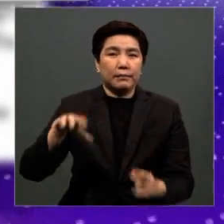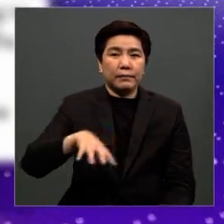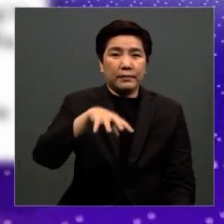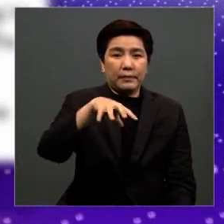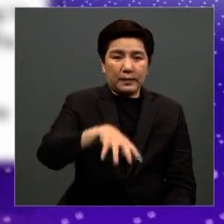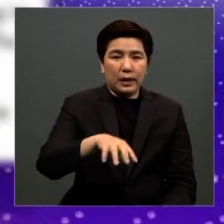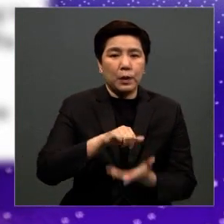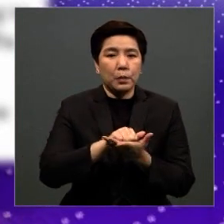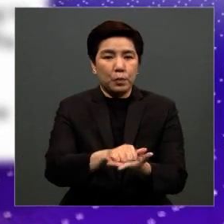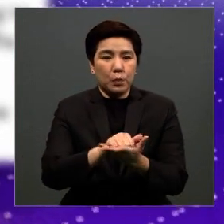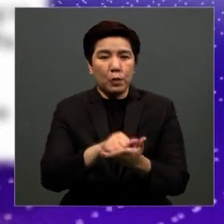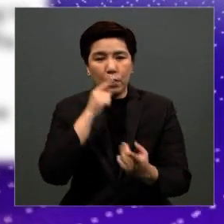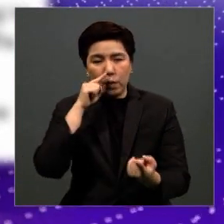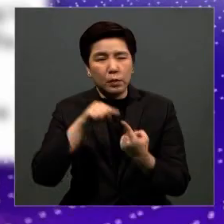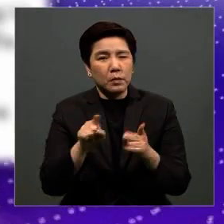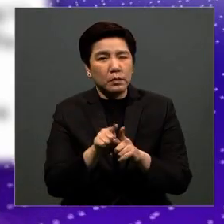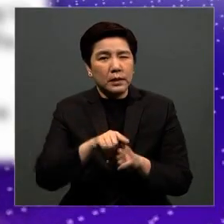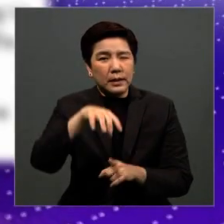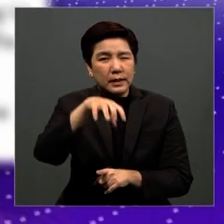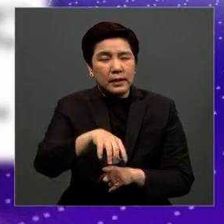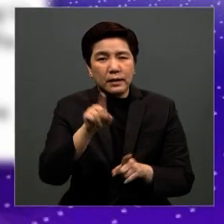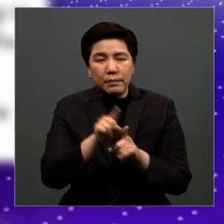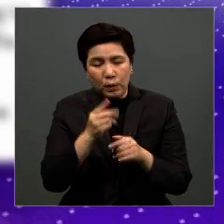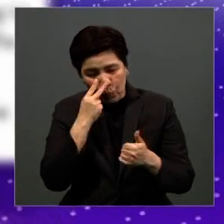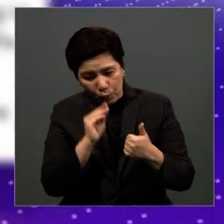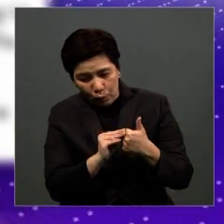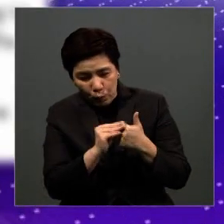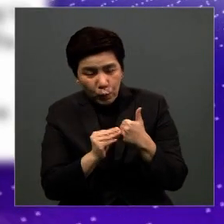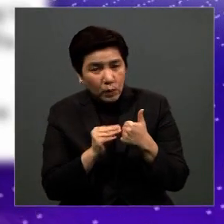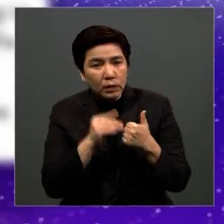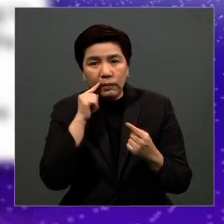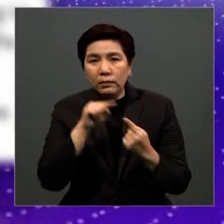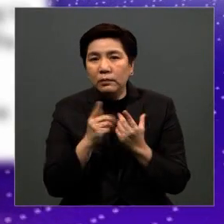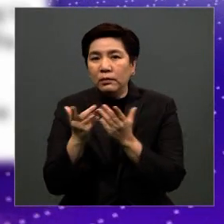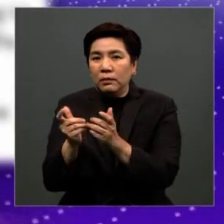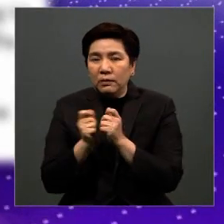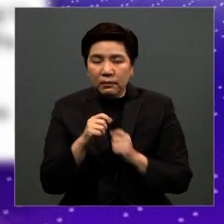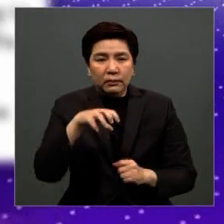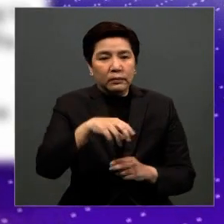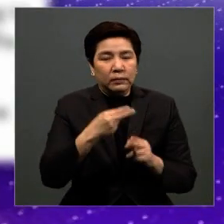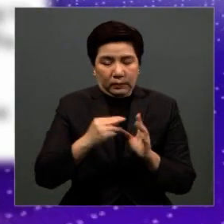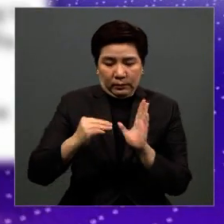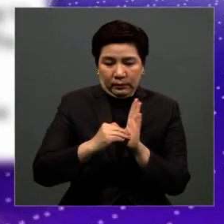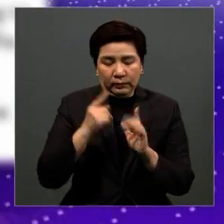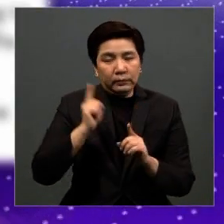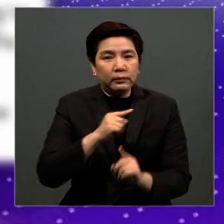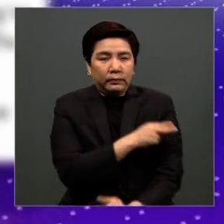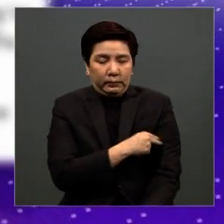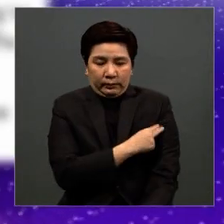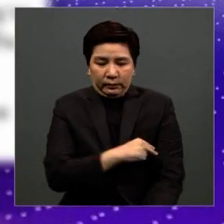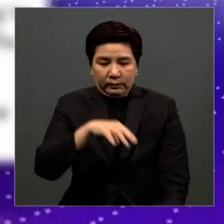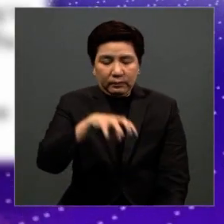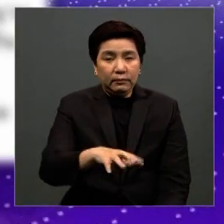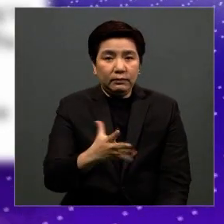บริการทำว่าทำทีนะครับเป็นลักษณะการตรวจคนไข้เนี่ยก็ไม่ได้ขออนุญาตและขึ้นทะเบียนเป็นสถานพยาบาลเพราะ